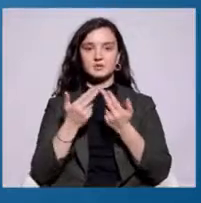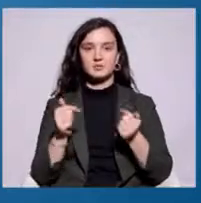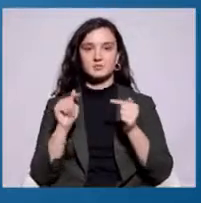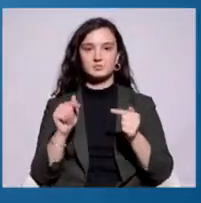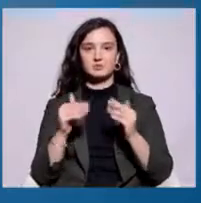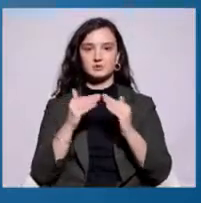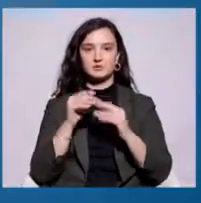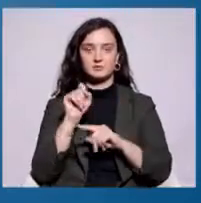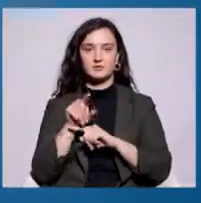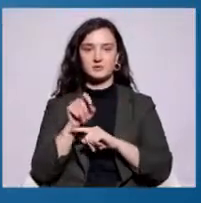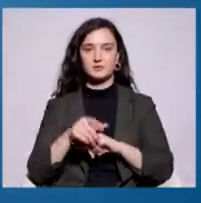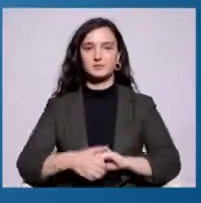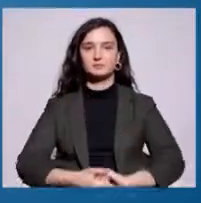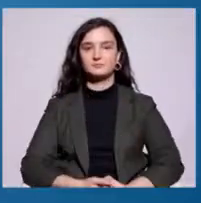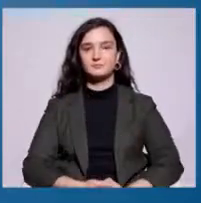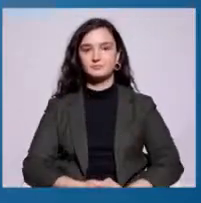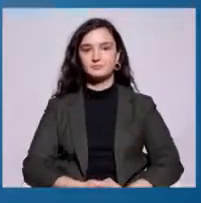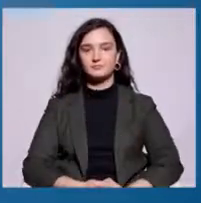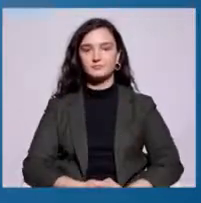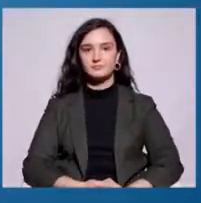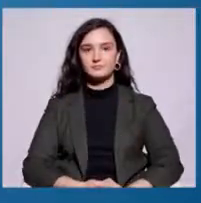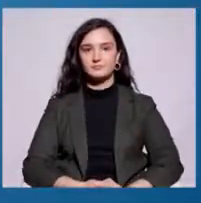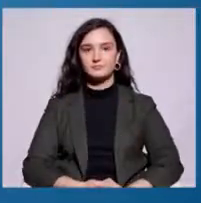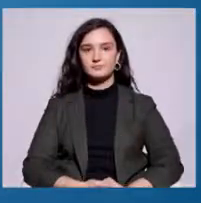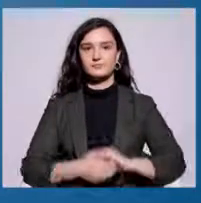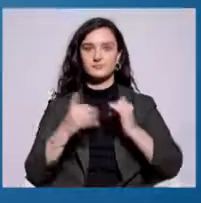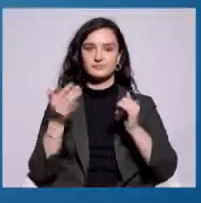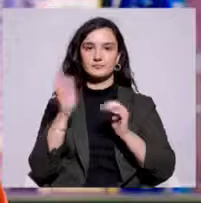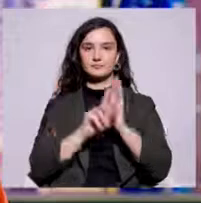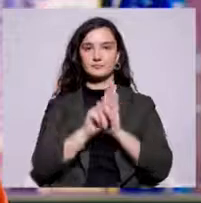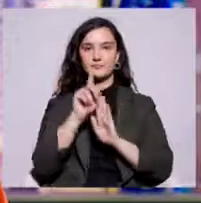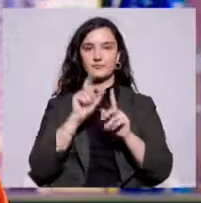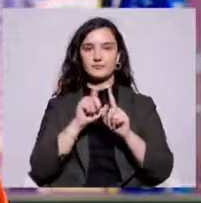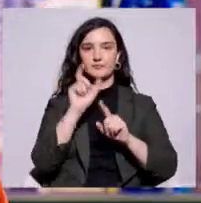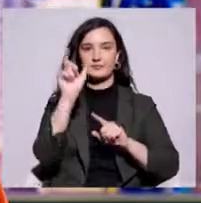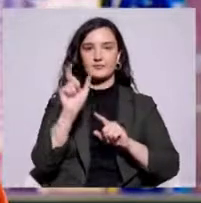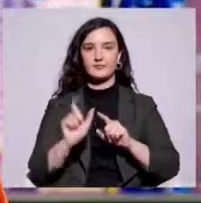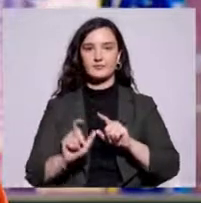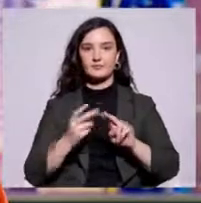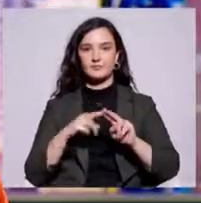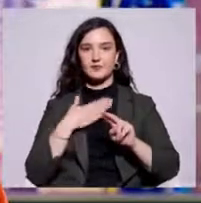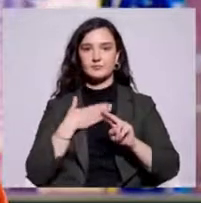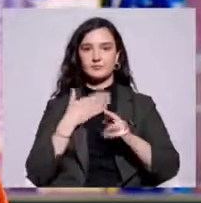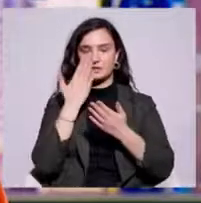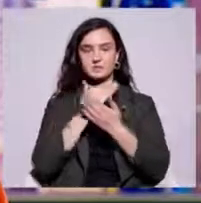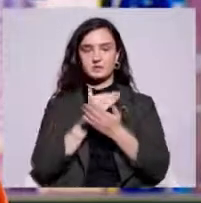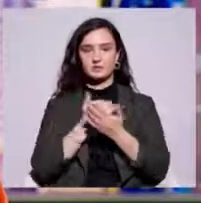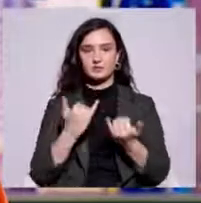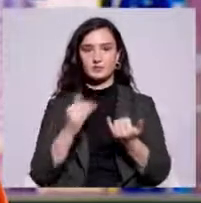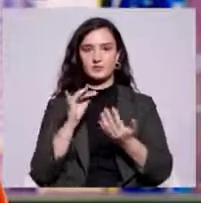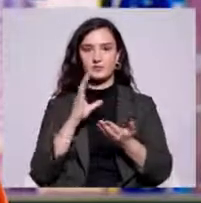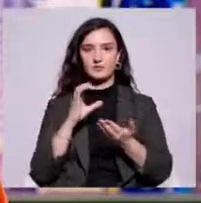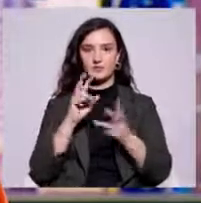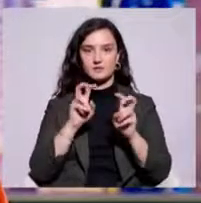თქმა უნდა საშინაო დავალება. So now let's start with the vocabulary list for our topic today,